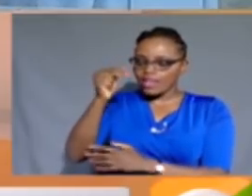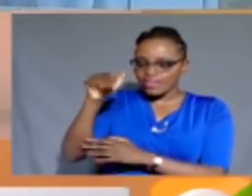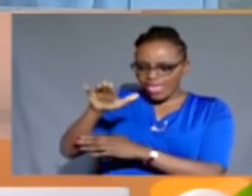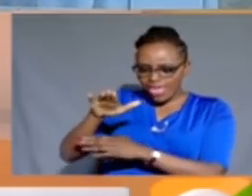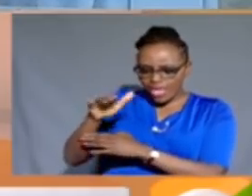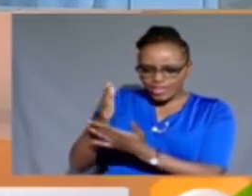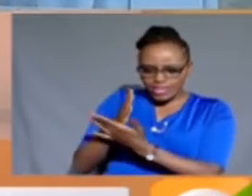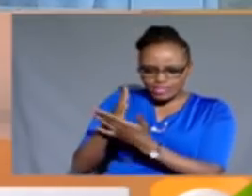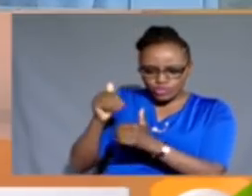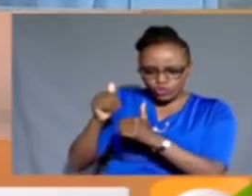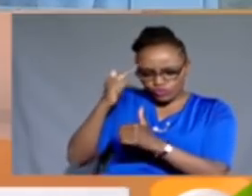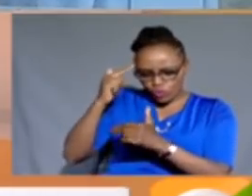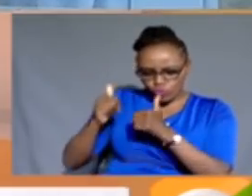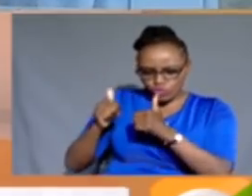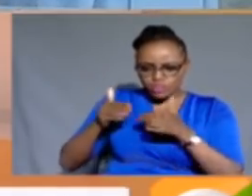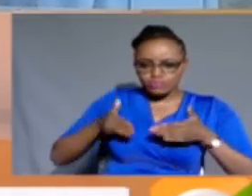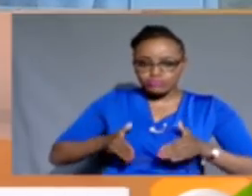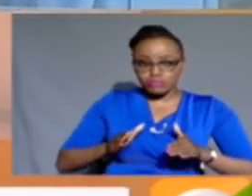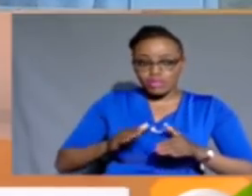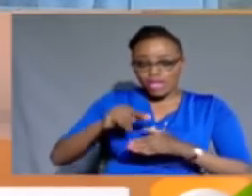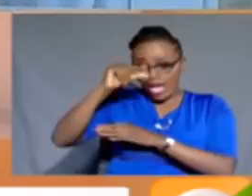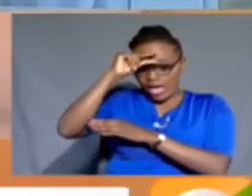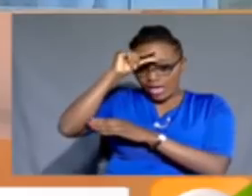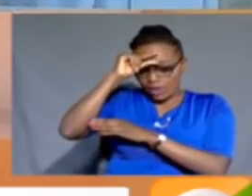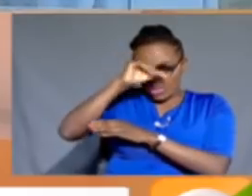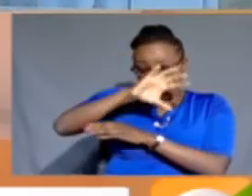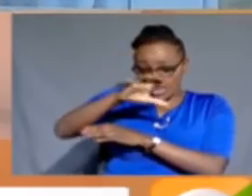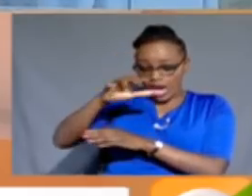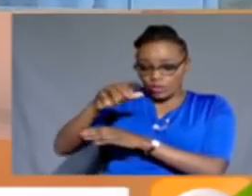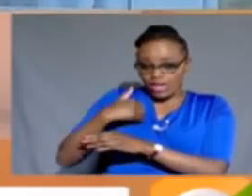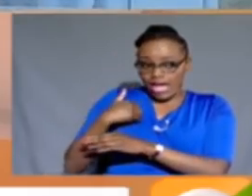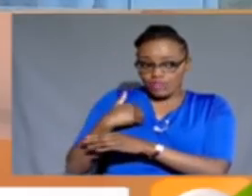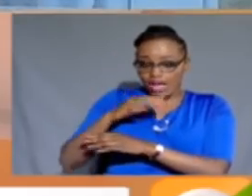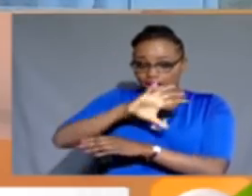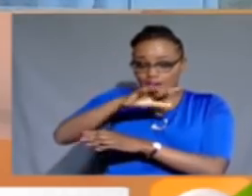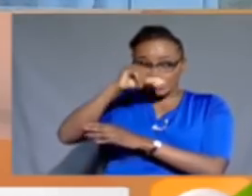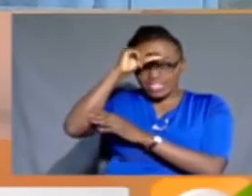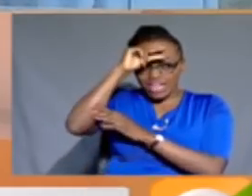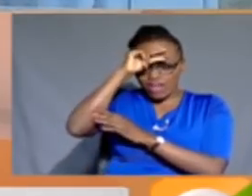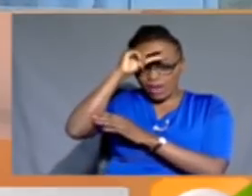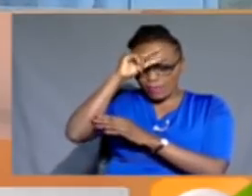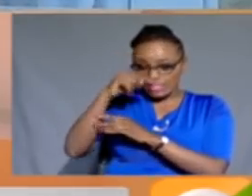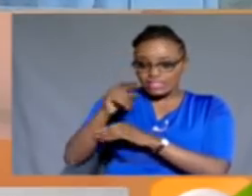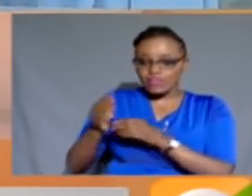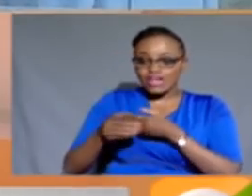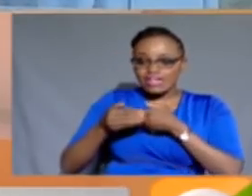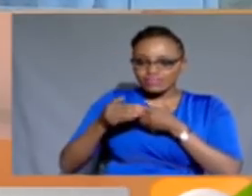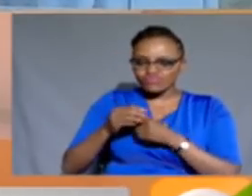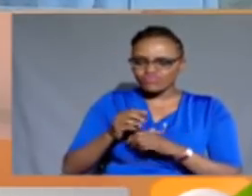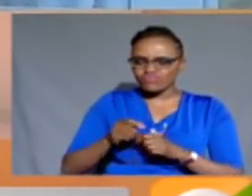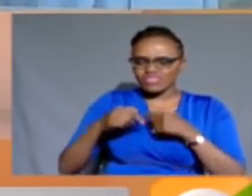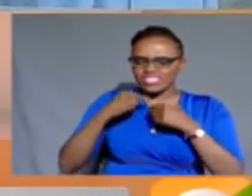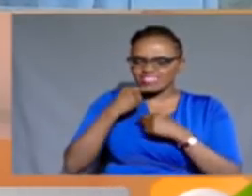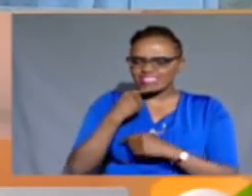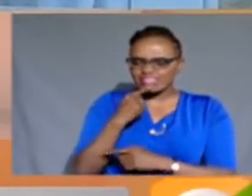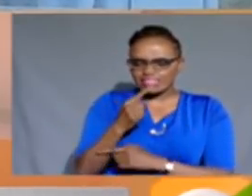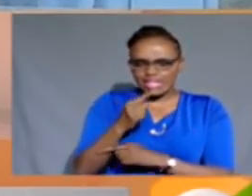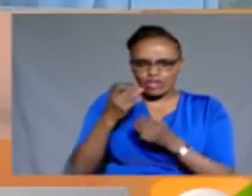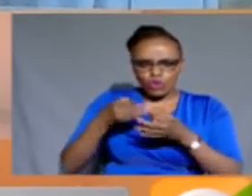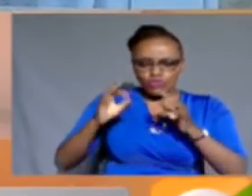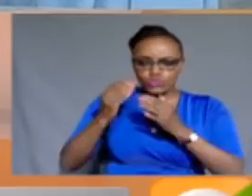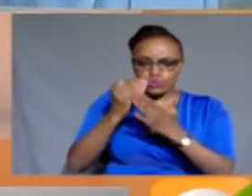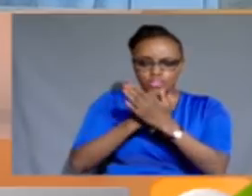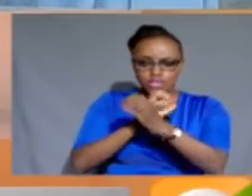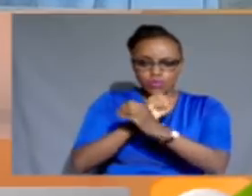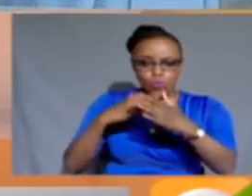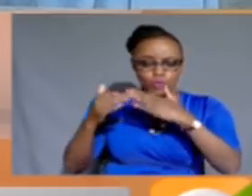mama, serikali ya Kaunti ya Nairobi imechukua hatua. Licha ya serikali ya Kaunti ya Nairobi kutotoa taarifa rasmi kuhusu kinachoendelea,